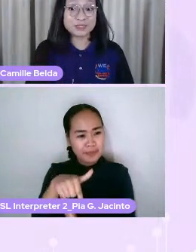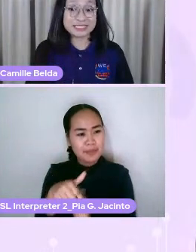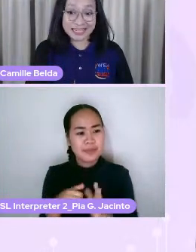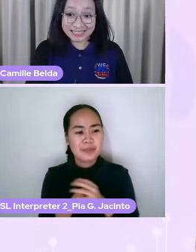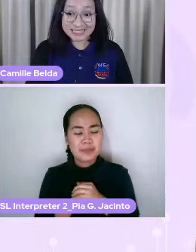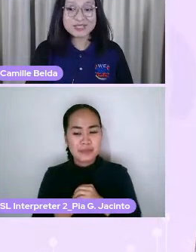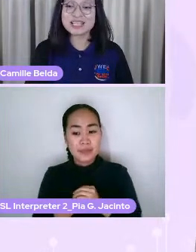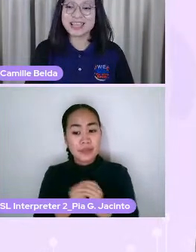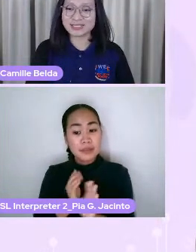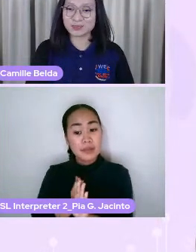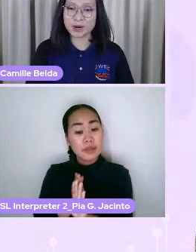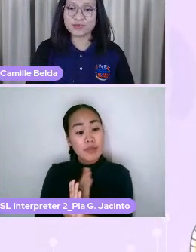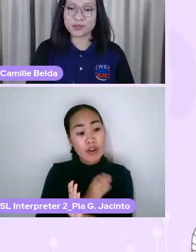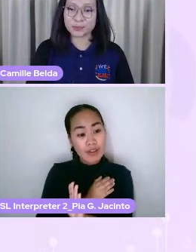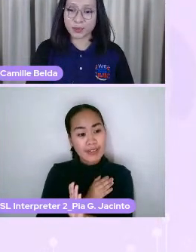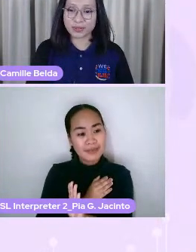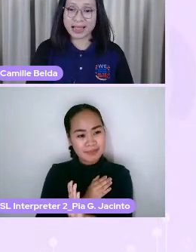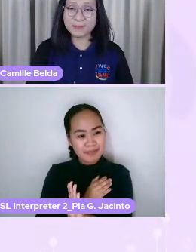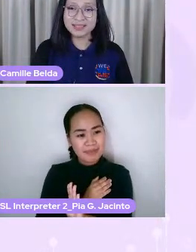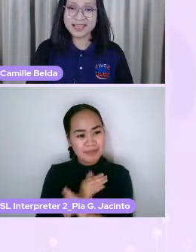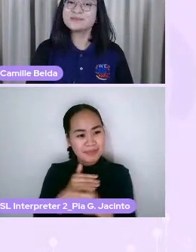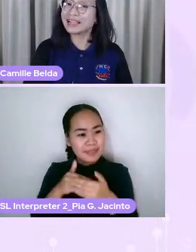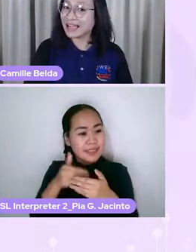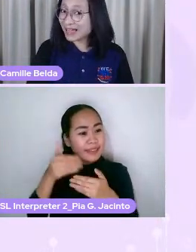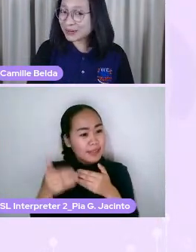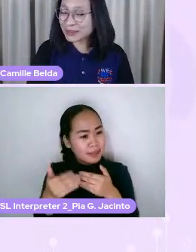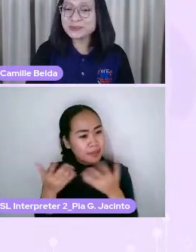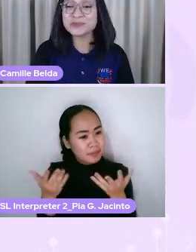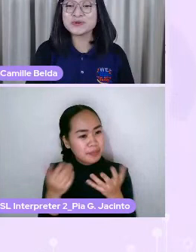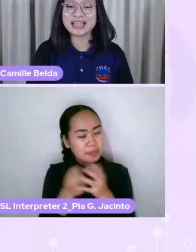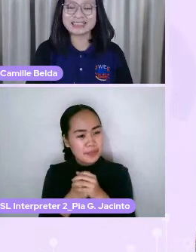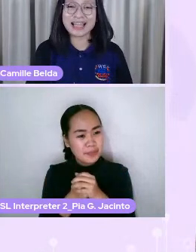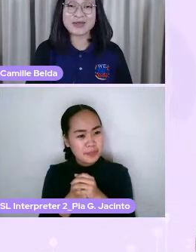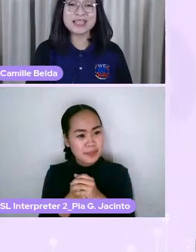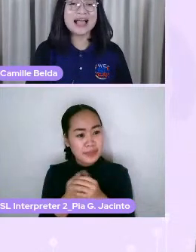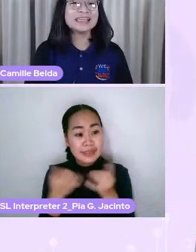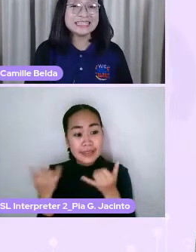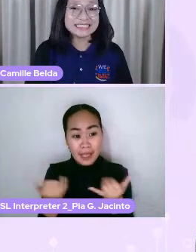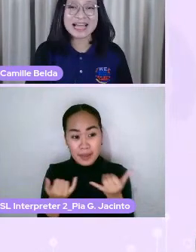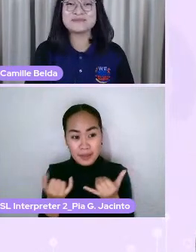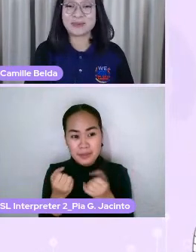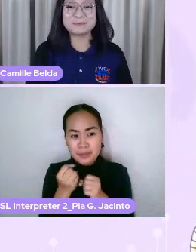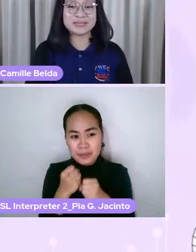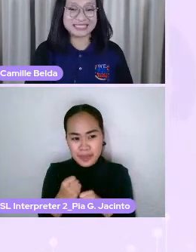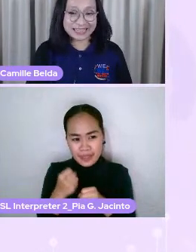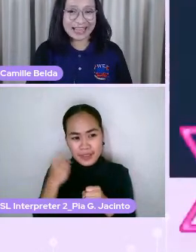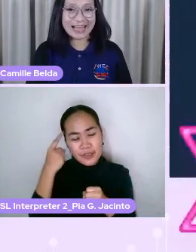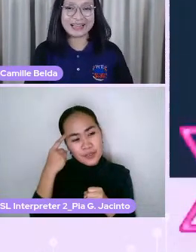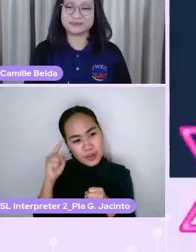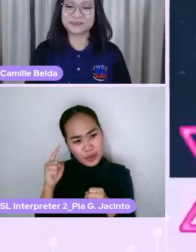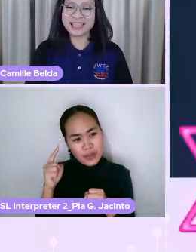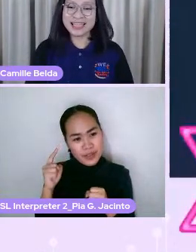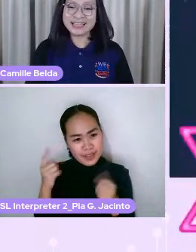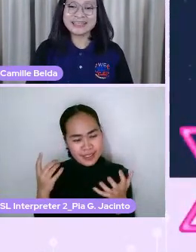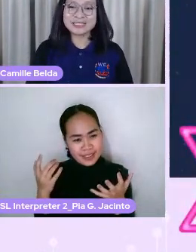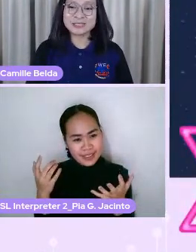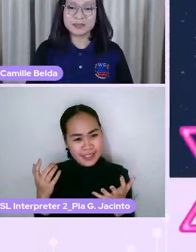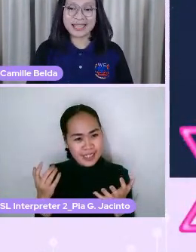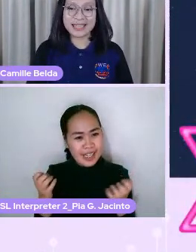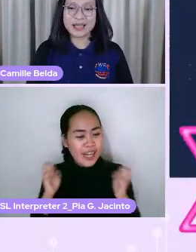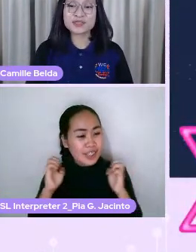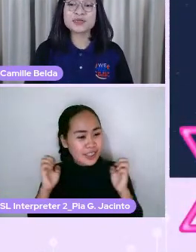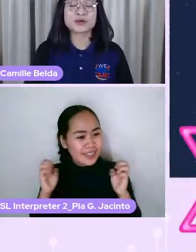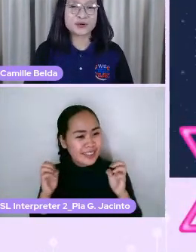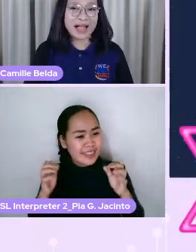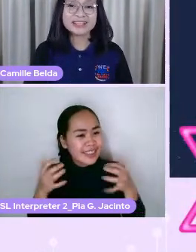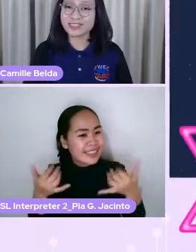Before we proceed to the next part of the program, magkakaroon po muna tayo ng isang pampasigla. Let us